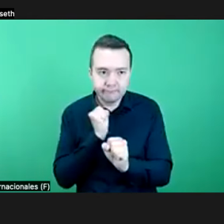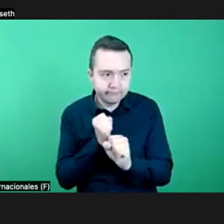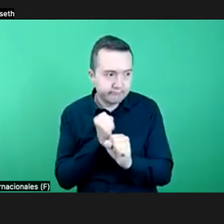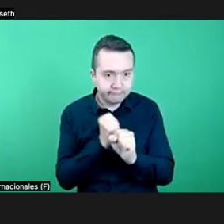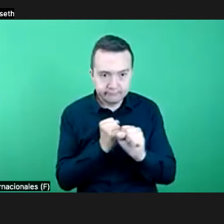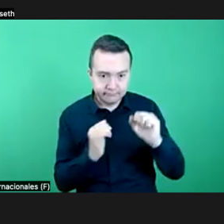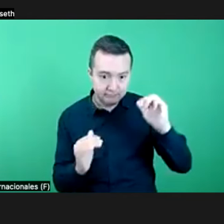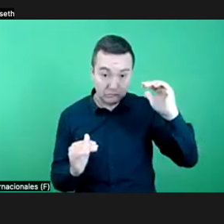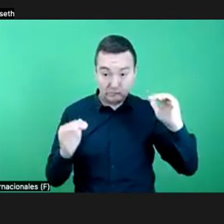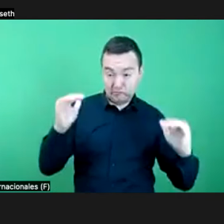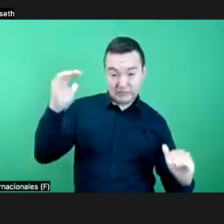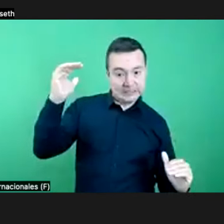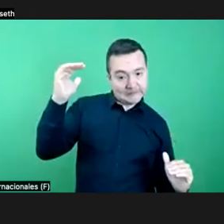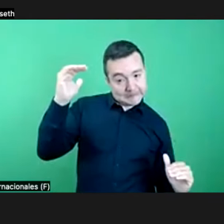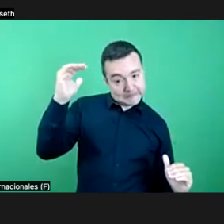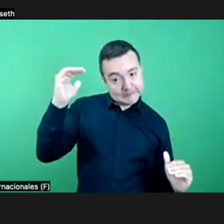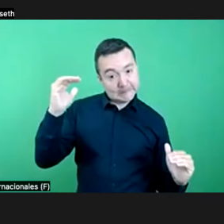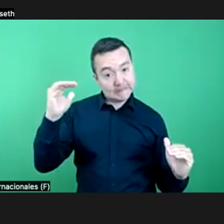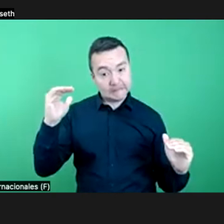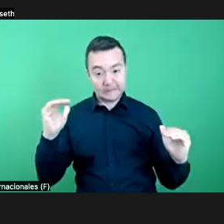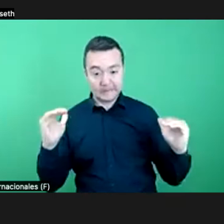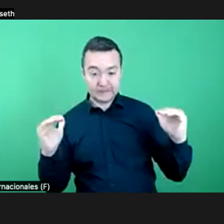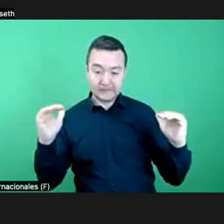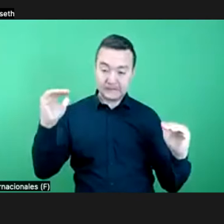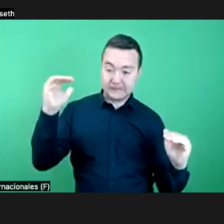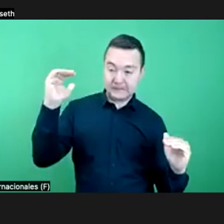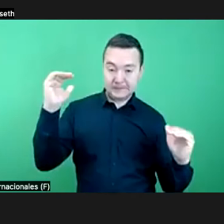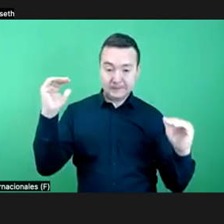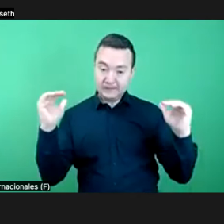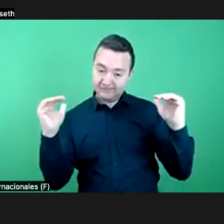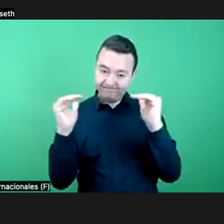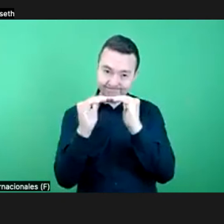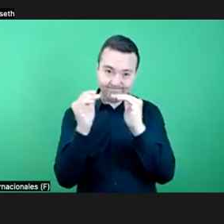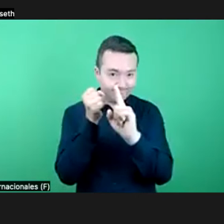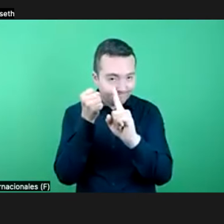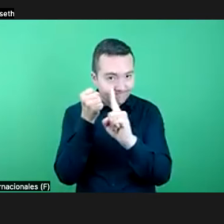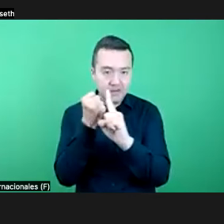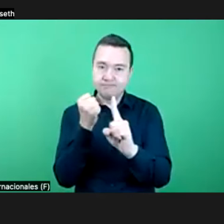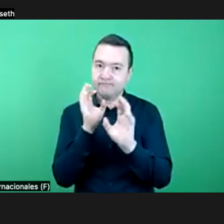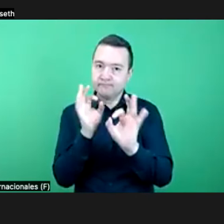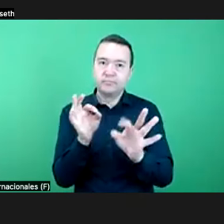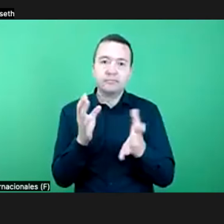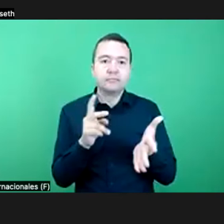afin d'atteindre un équilibre dans cette relation en